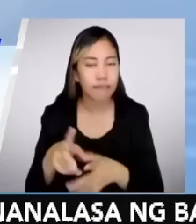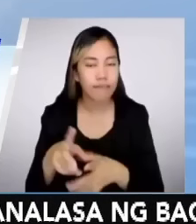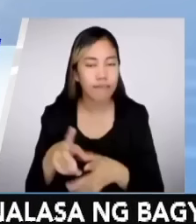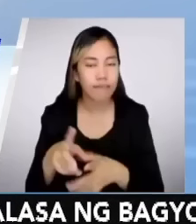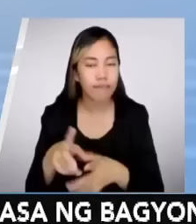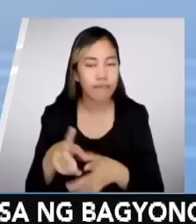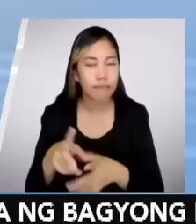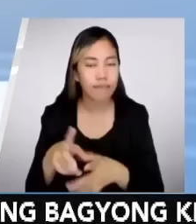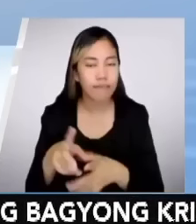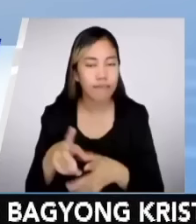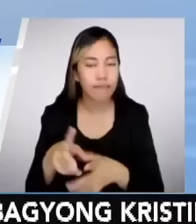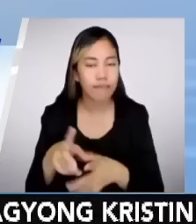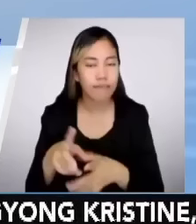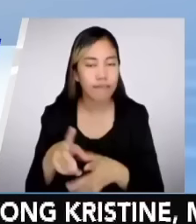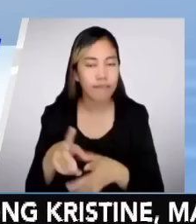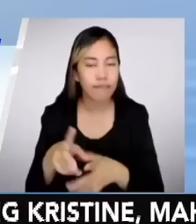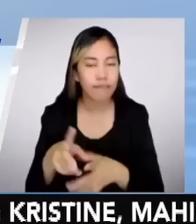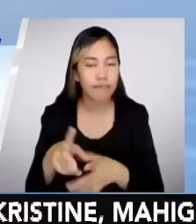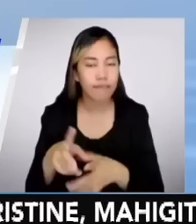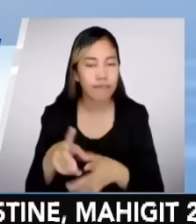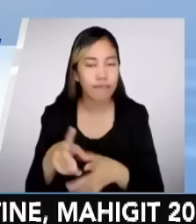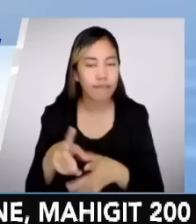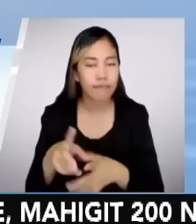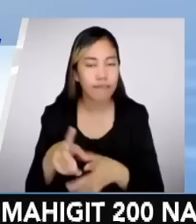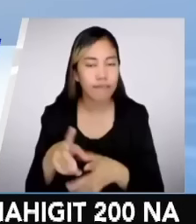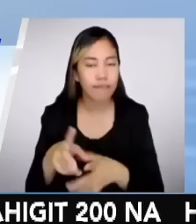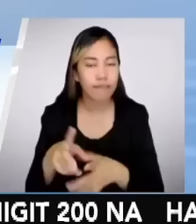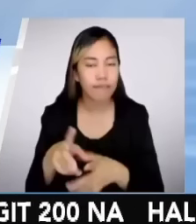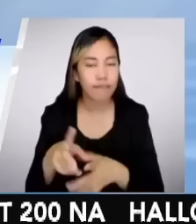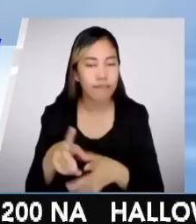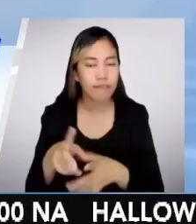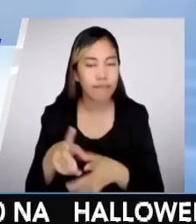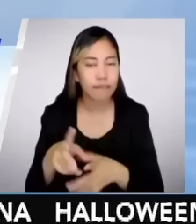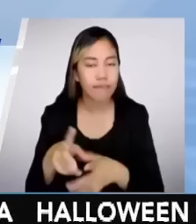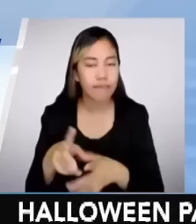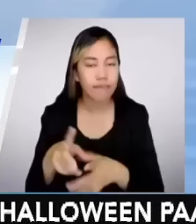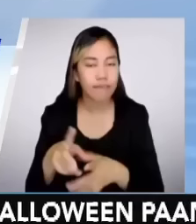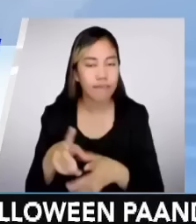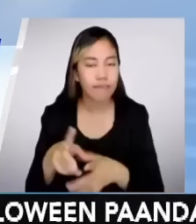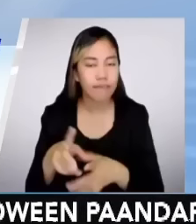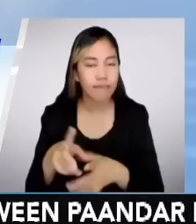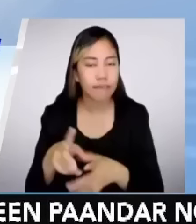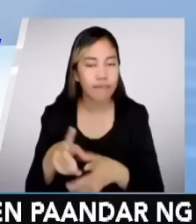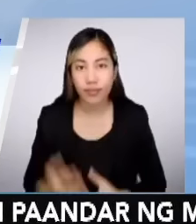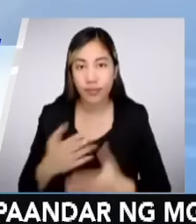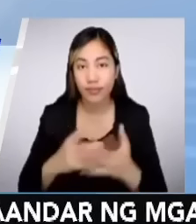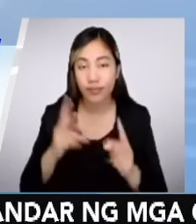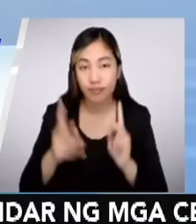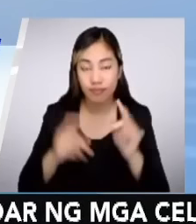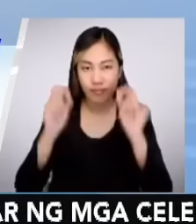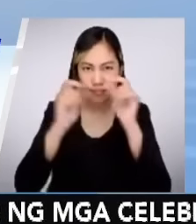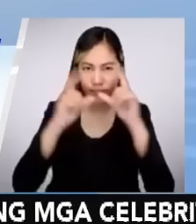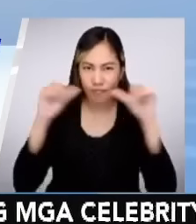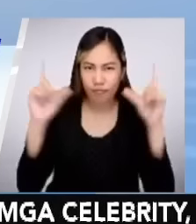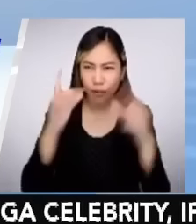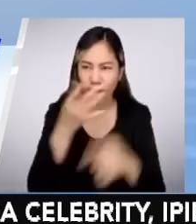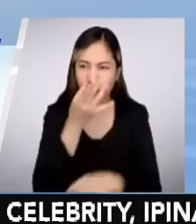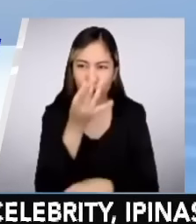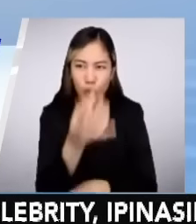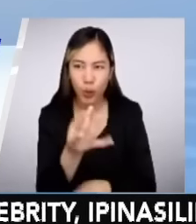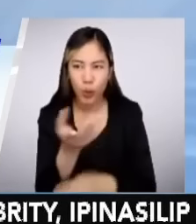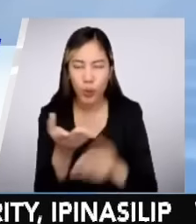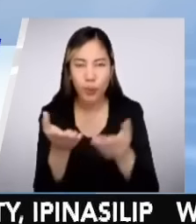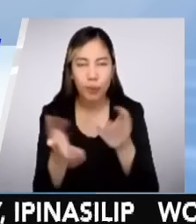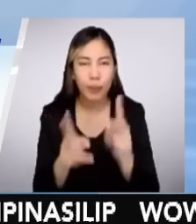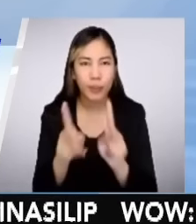buhay. Ikinagulat naman ng ilang pasahero ang mas kakaunting bilang ng mga biyaherong nasa Batangas Port ngayon. Ayon sa pamunuan ng Batangas Port,